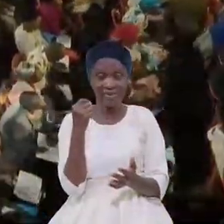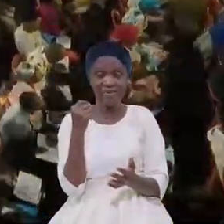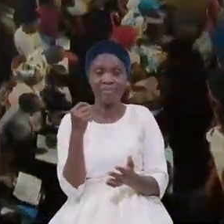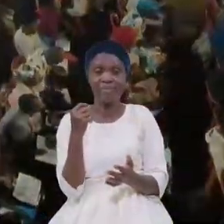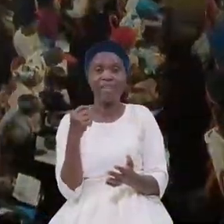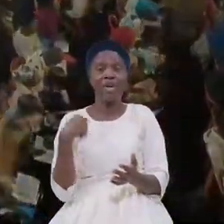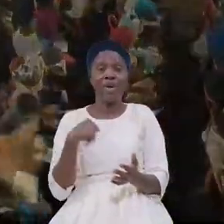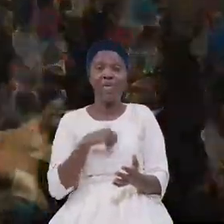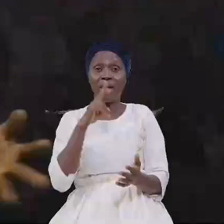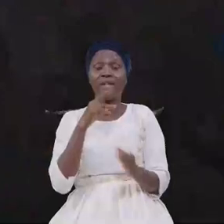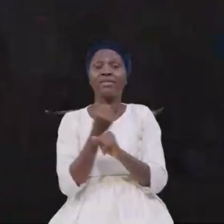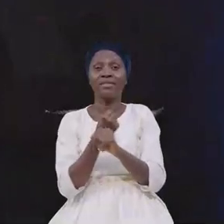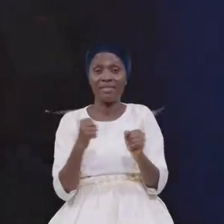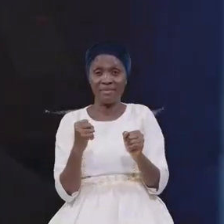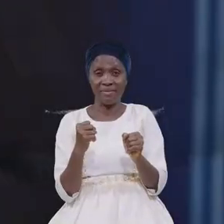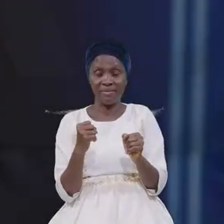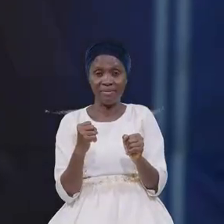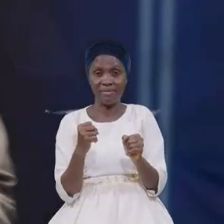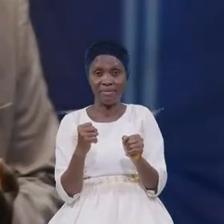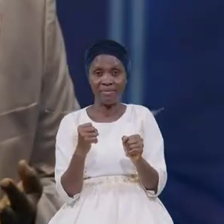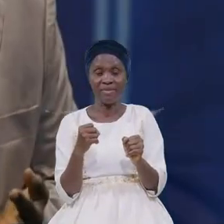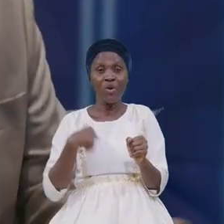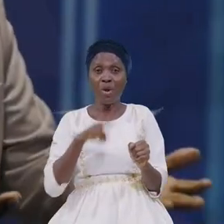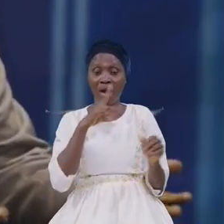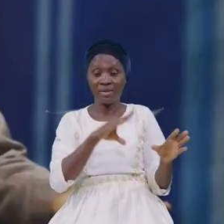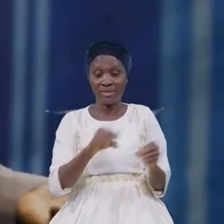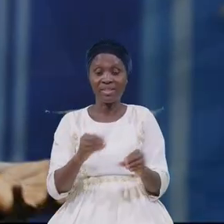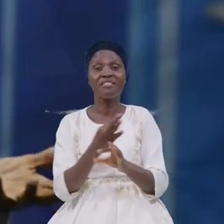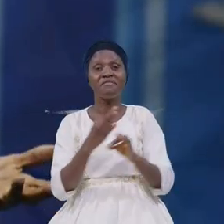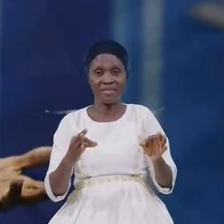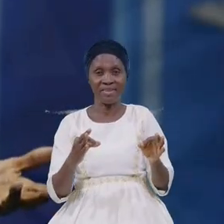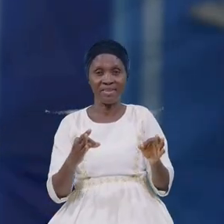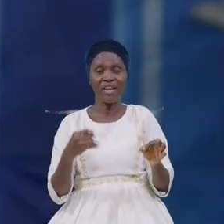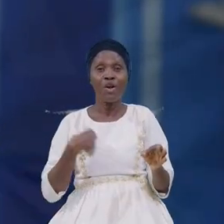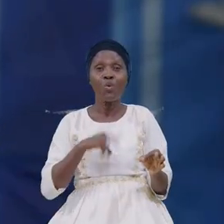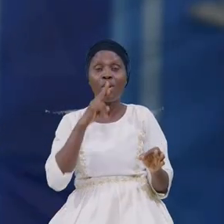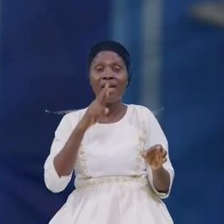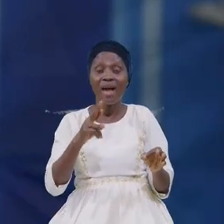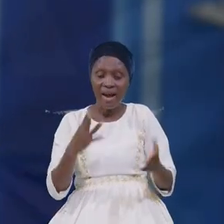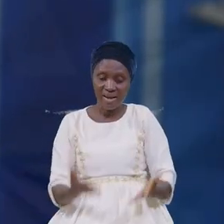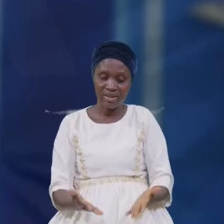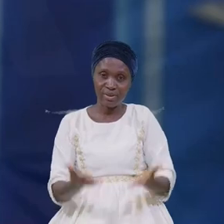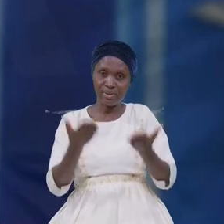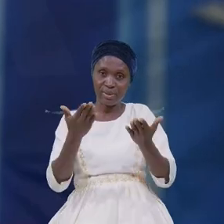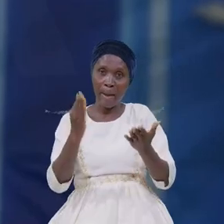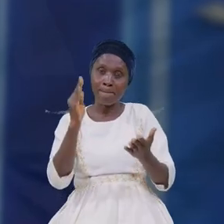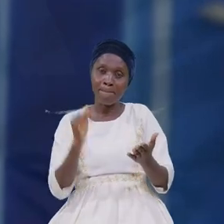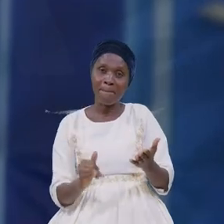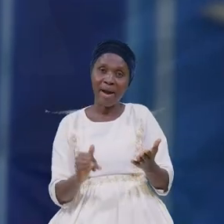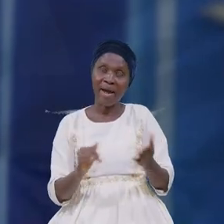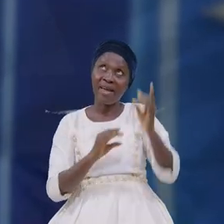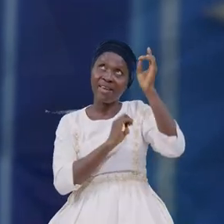nous sommes sauvés, nous sommes affranchis, nous sommes exaltés par